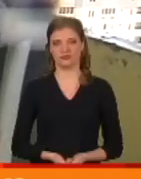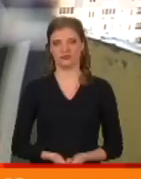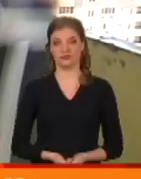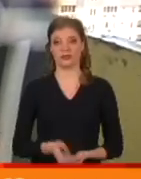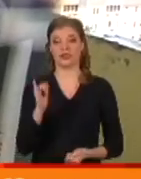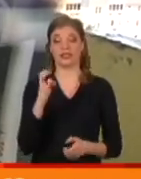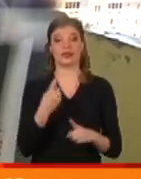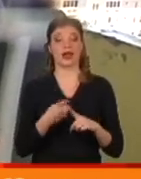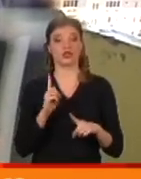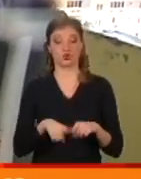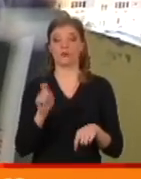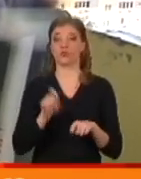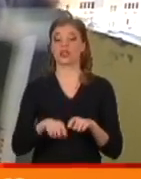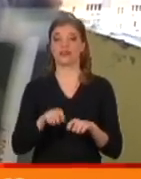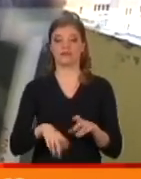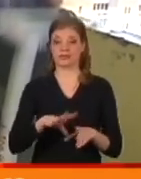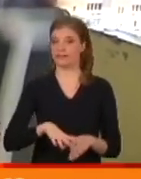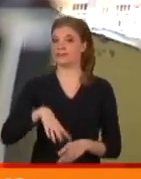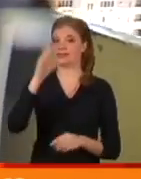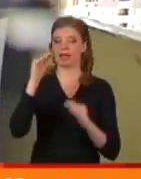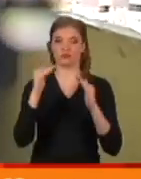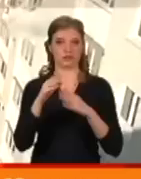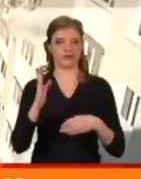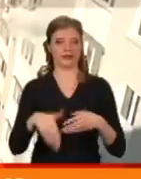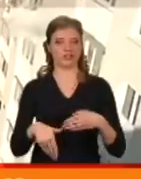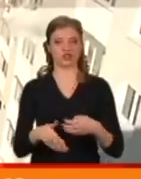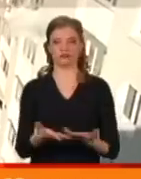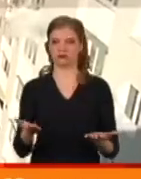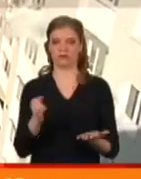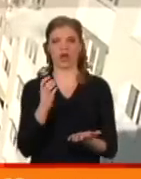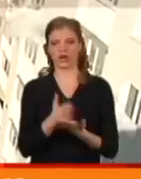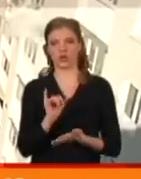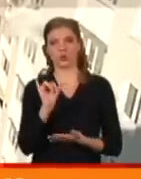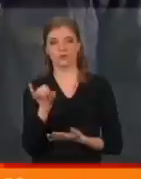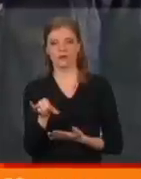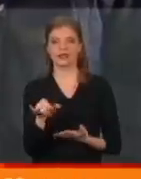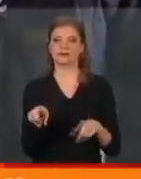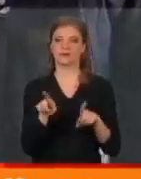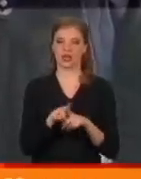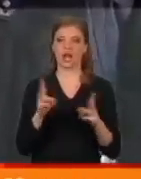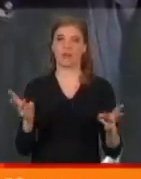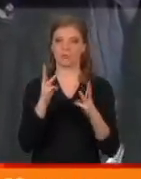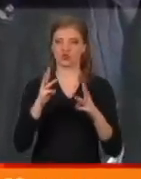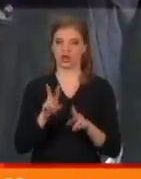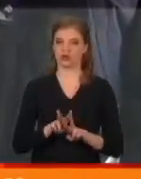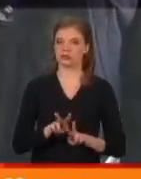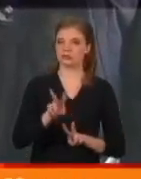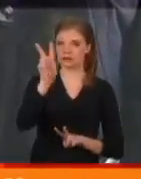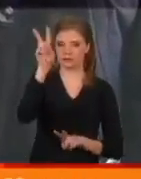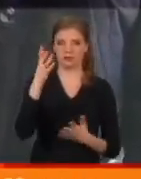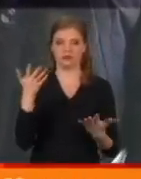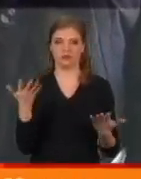І на цьому ревізія всієї будівлі завершена. Чи є у вас така пожежна драбина,